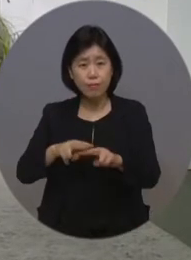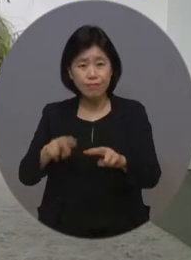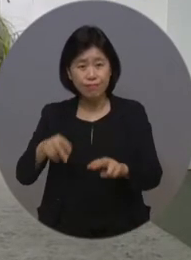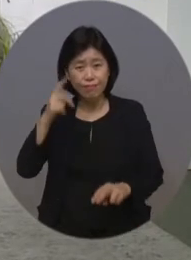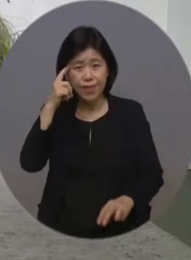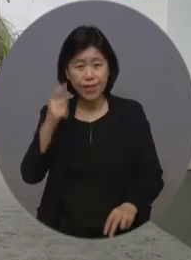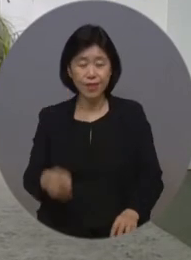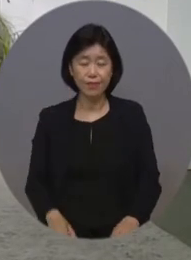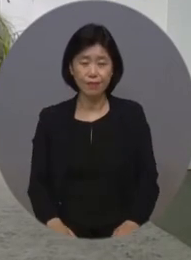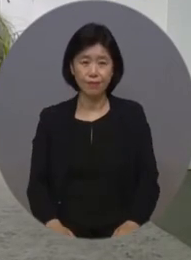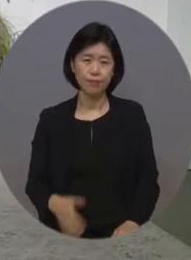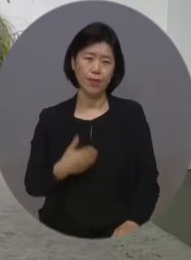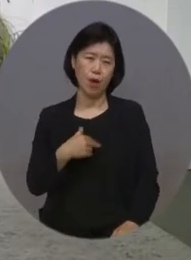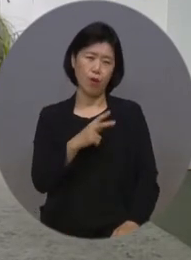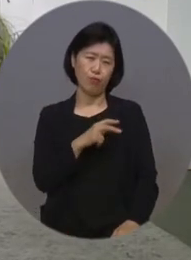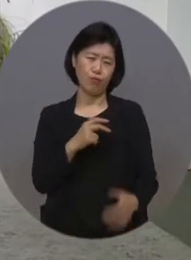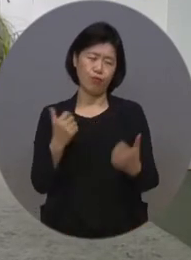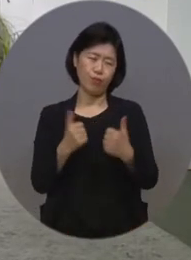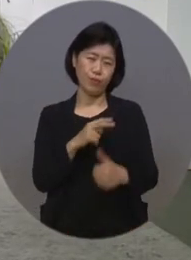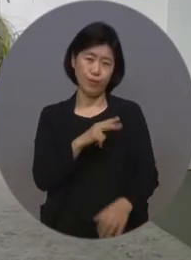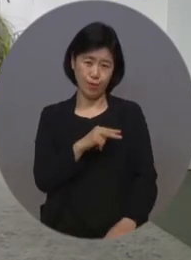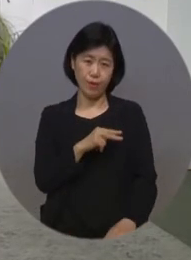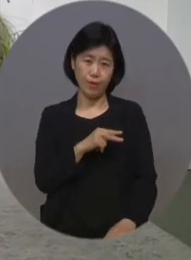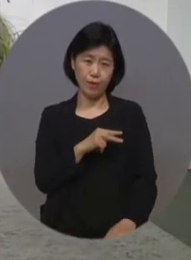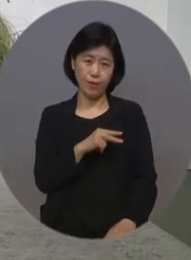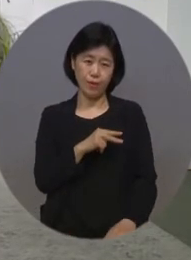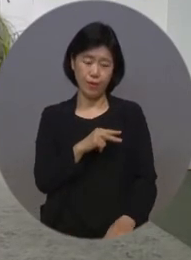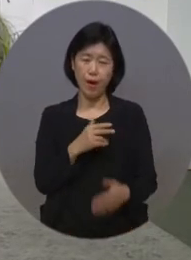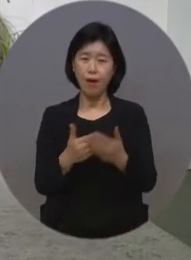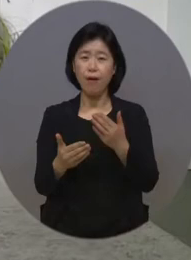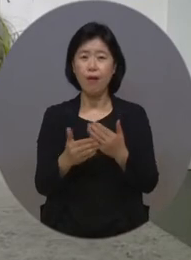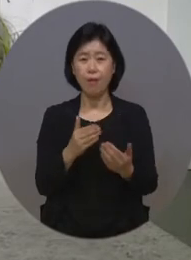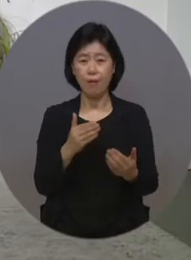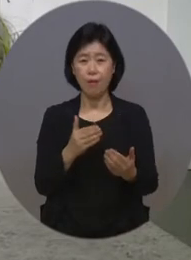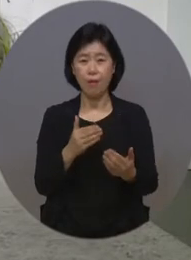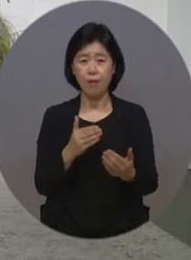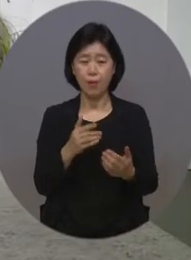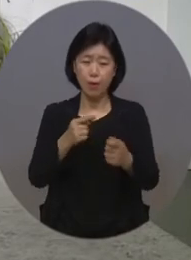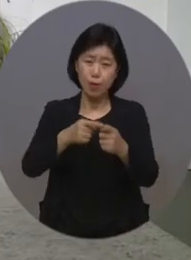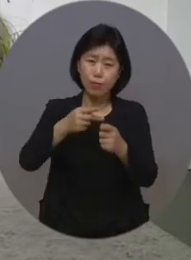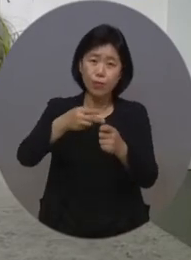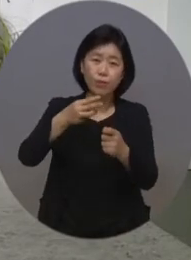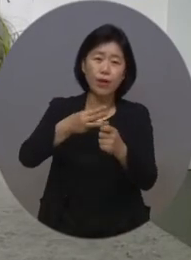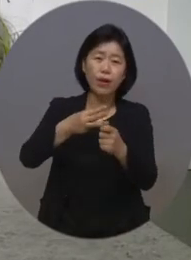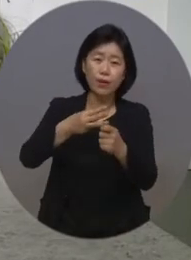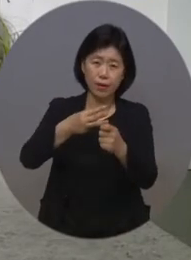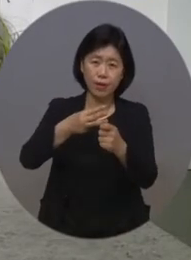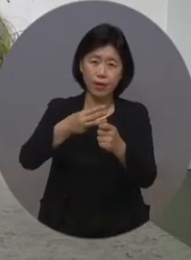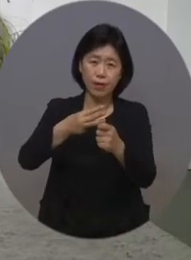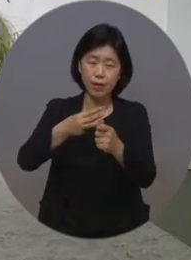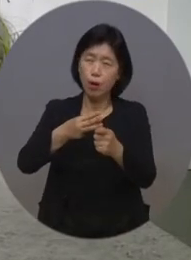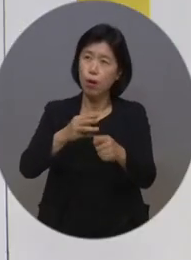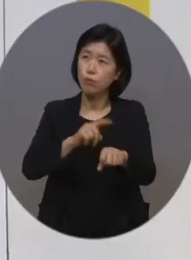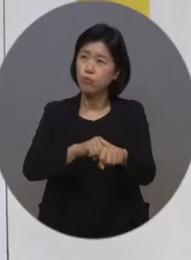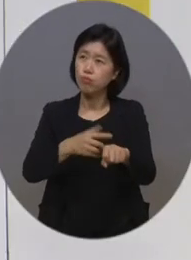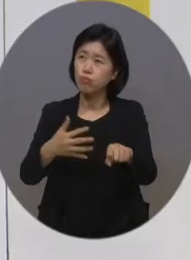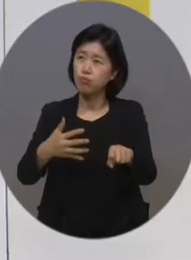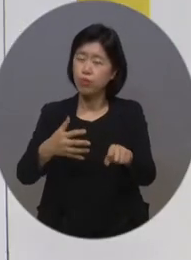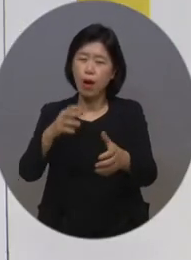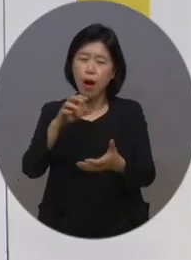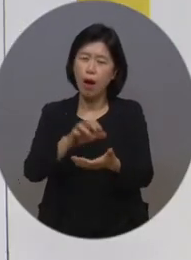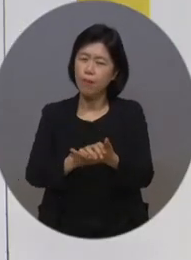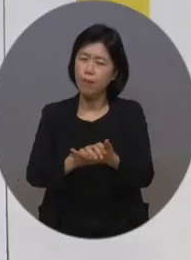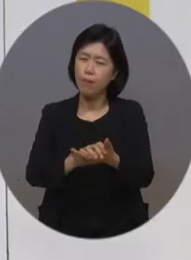까지를 했는데 3선 일하게 12년이 고 짧은 기간이 아니거든요 4 어